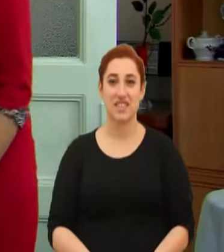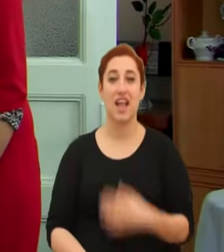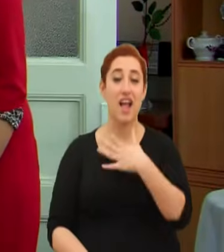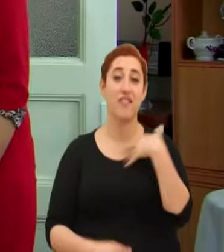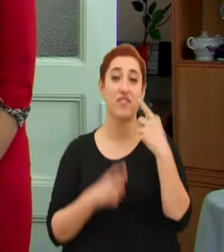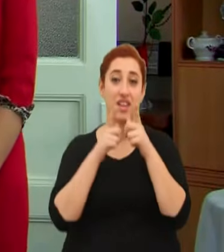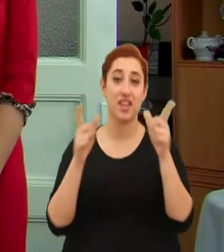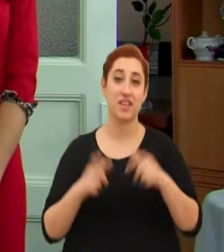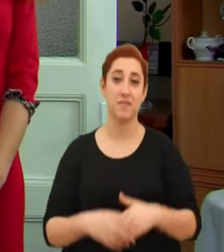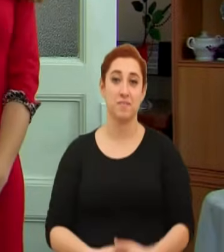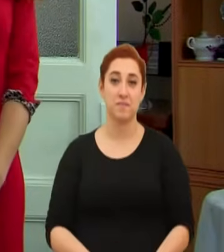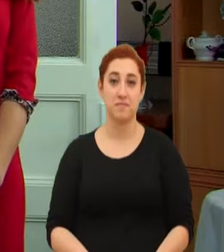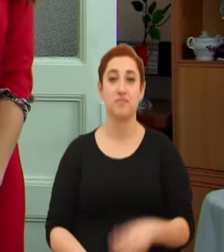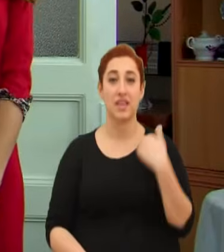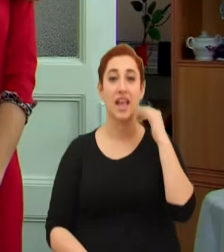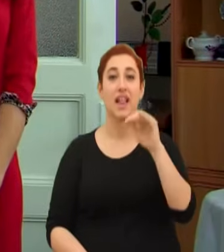Anne!